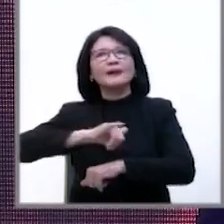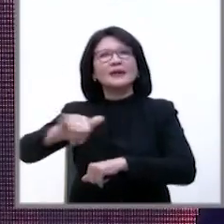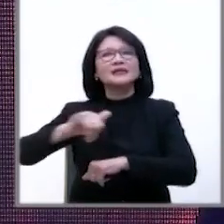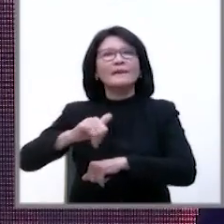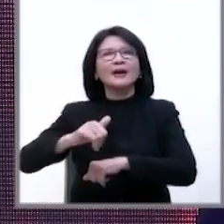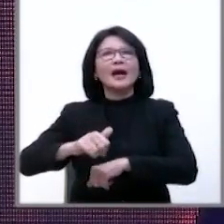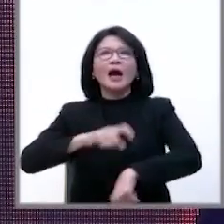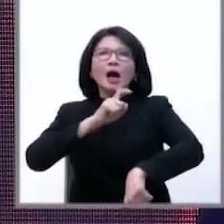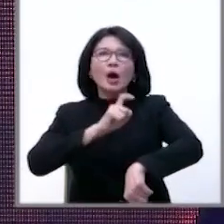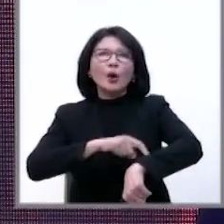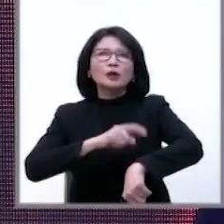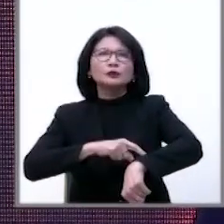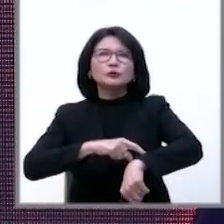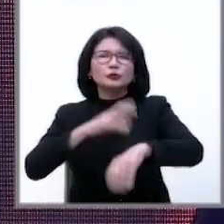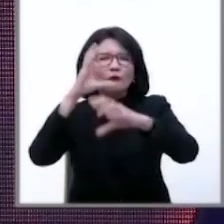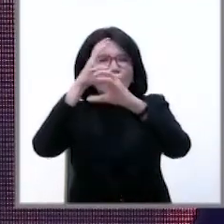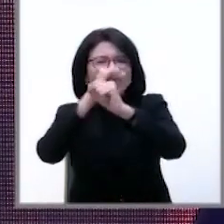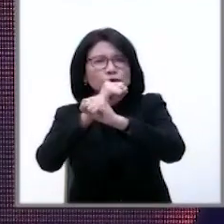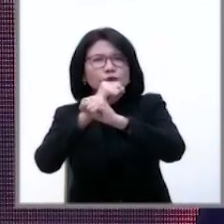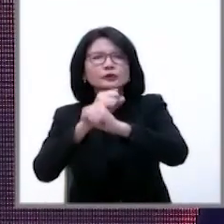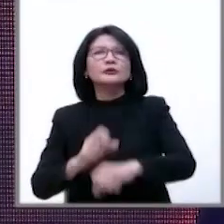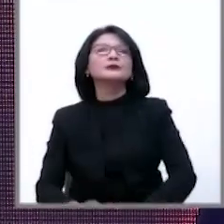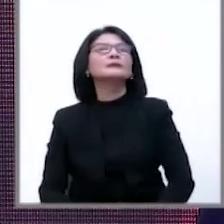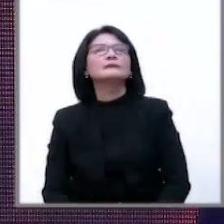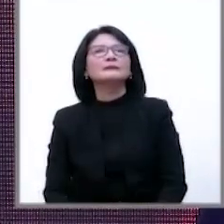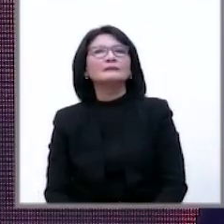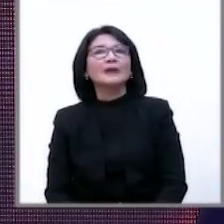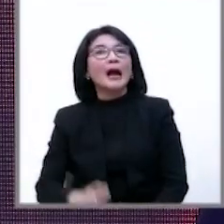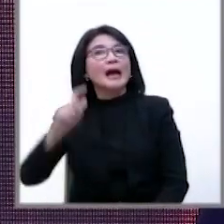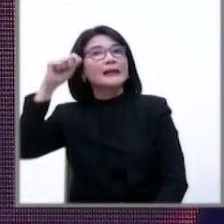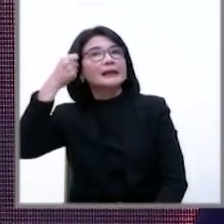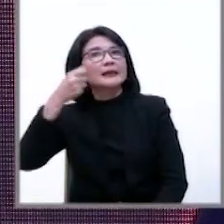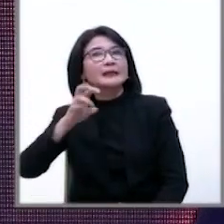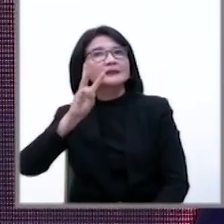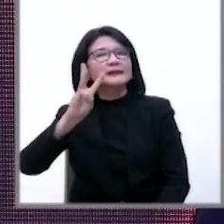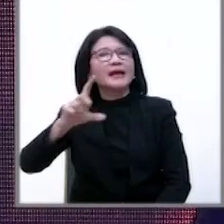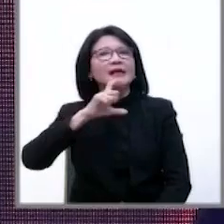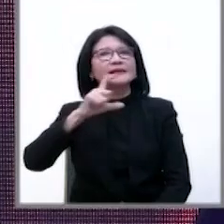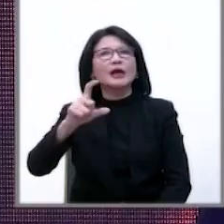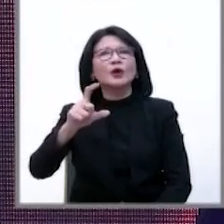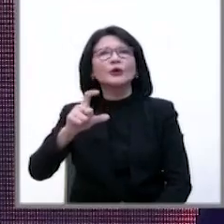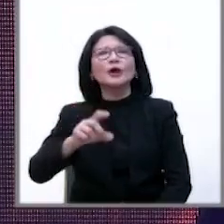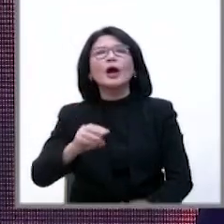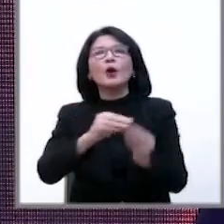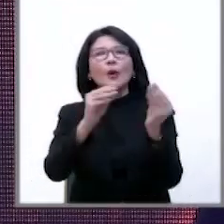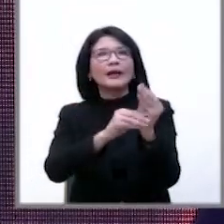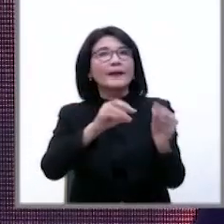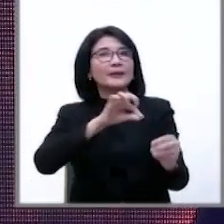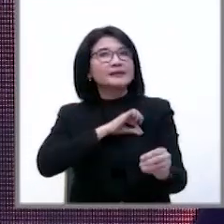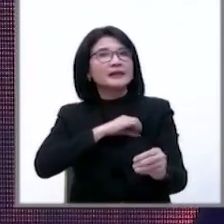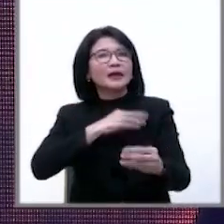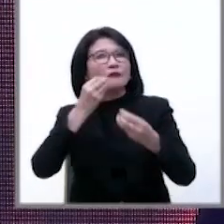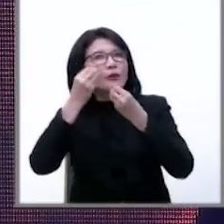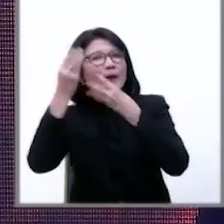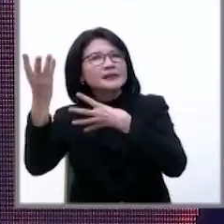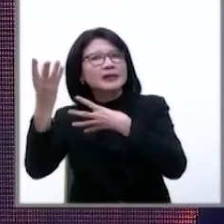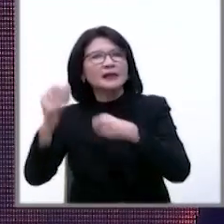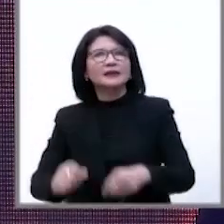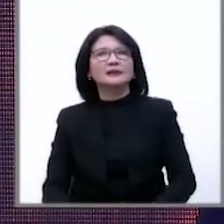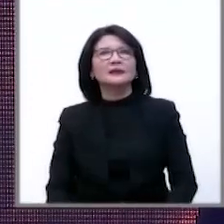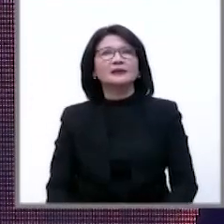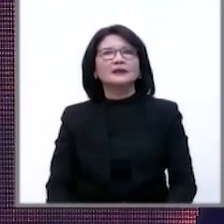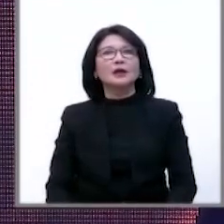mereka untuk konsentrasi ya Dan kami juga ingatkan kepada ketiga calon wakil presiden kami informasikan untuk